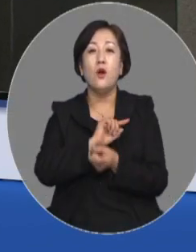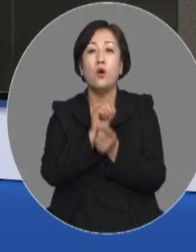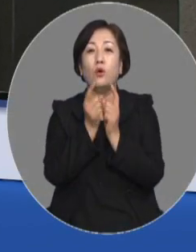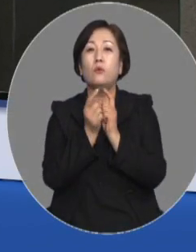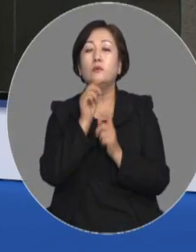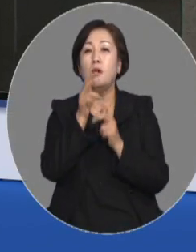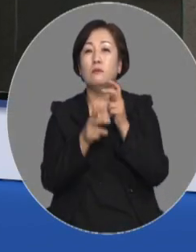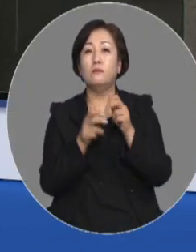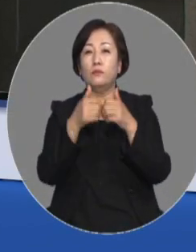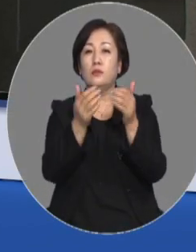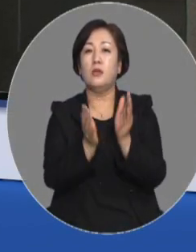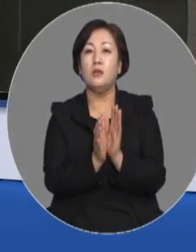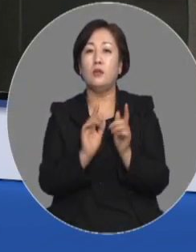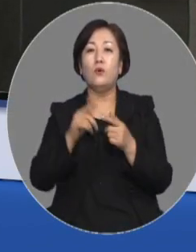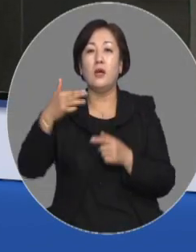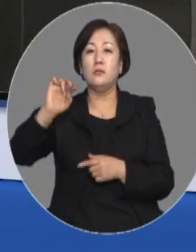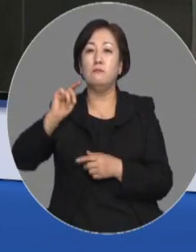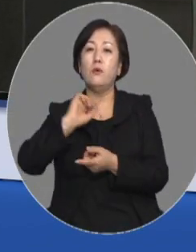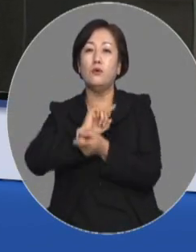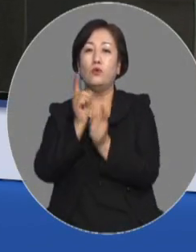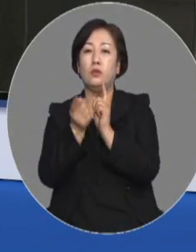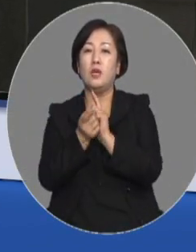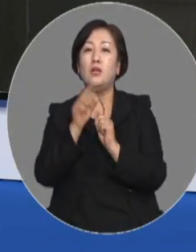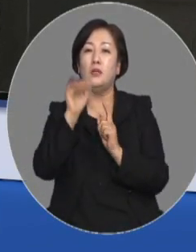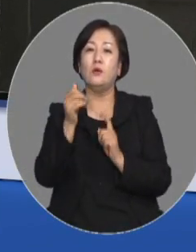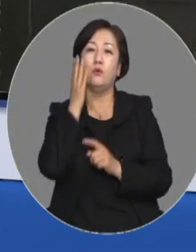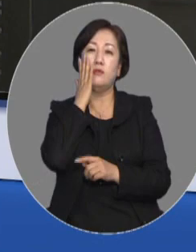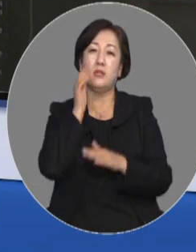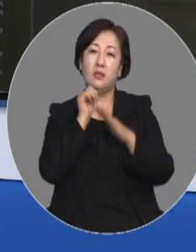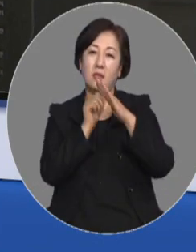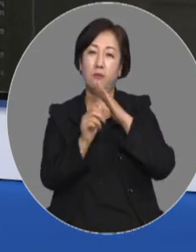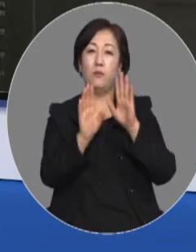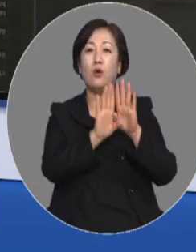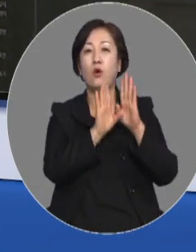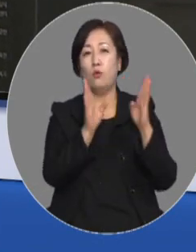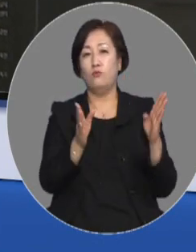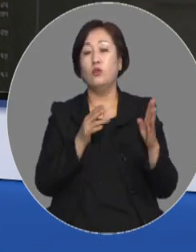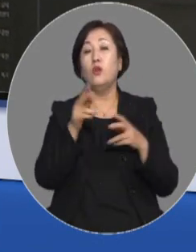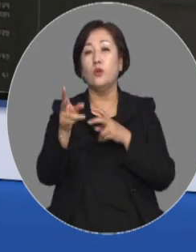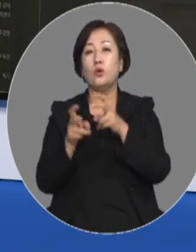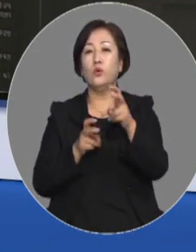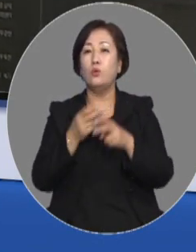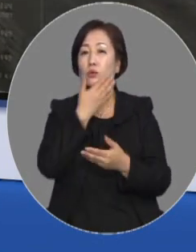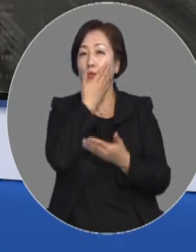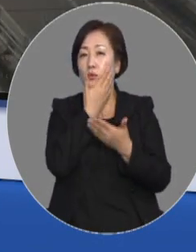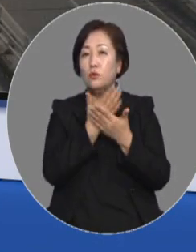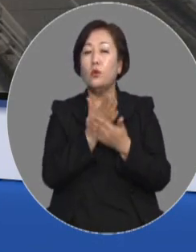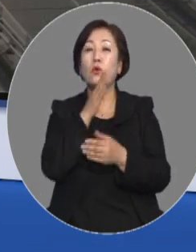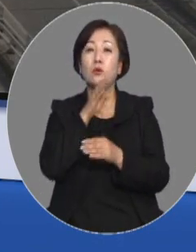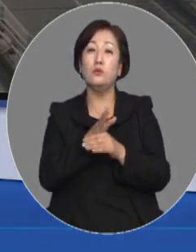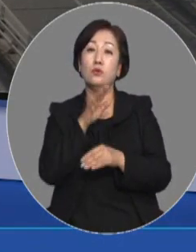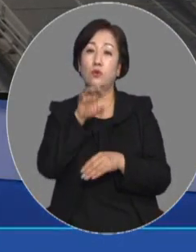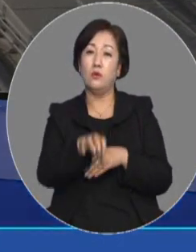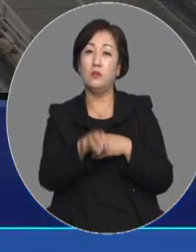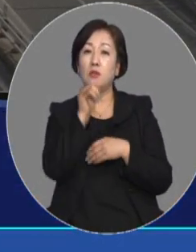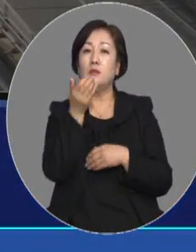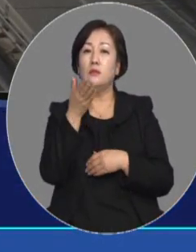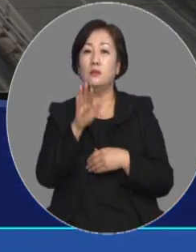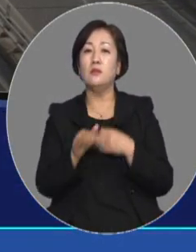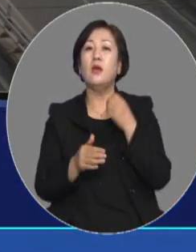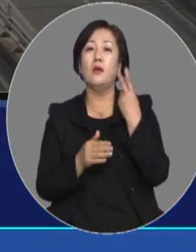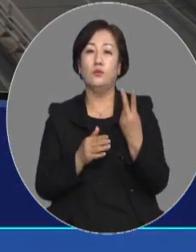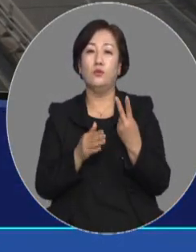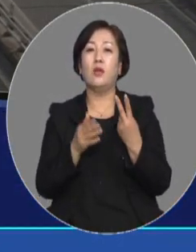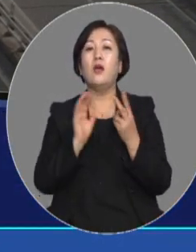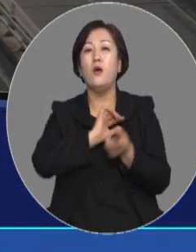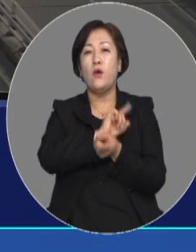공업탑 로터리와 신봉 로터리는 울산을 대표하는 관문이자 교통의 요충지입니다. 울산시가 이 두